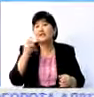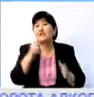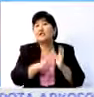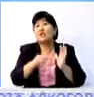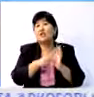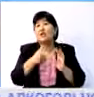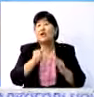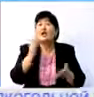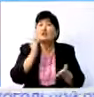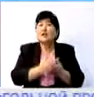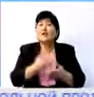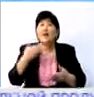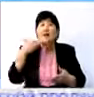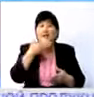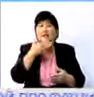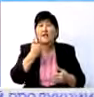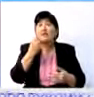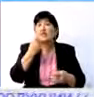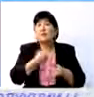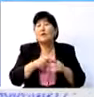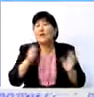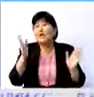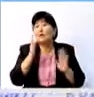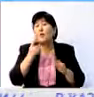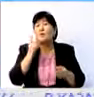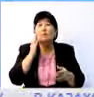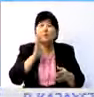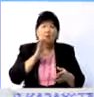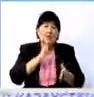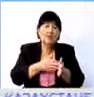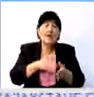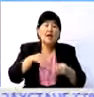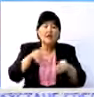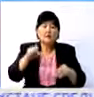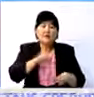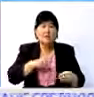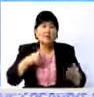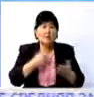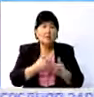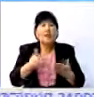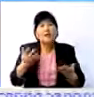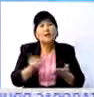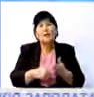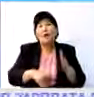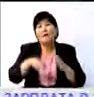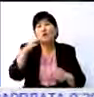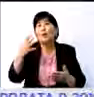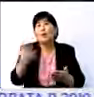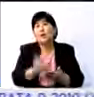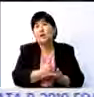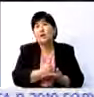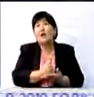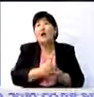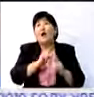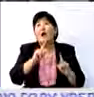366 гектаров составляет рисовый клин. Несмотря на непогоду и маловодье, земледельцы своим самоотверженным трудом добились высоких урожаев.